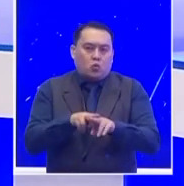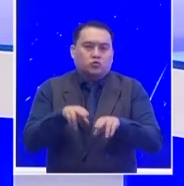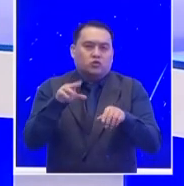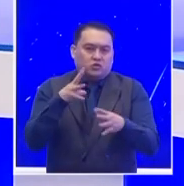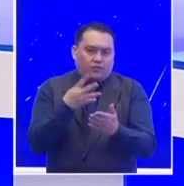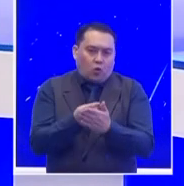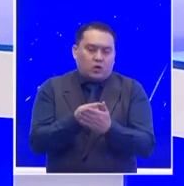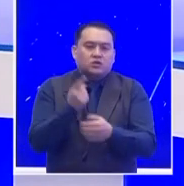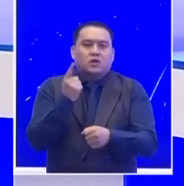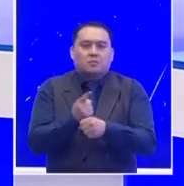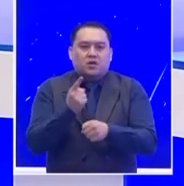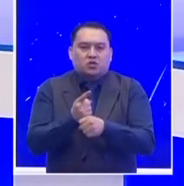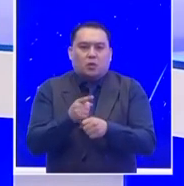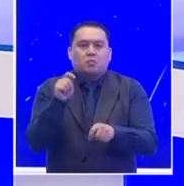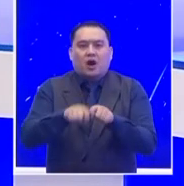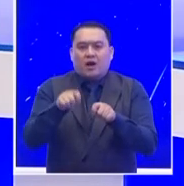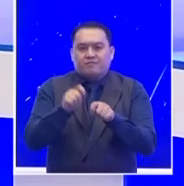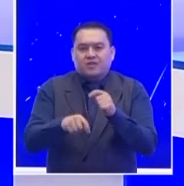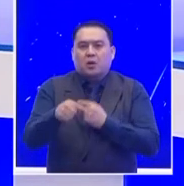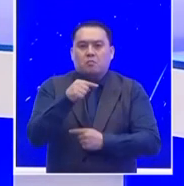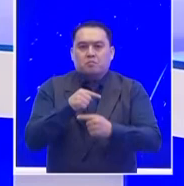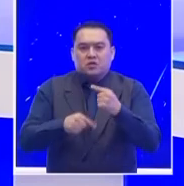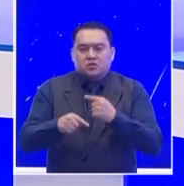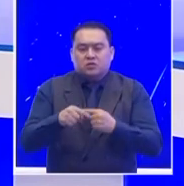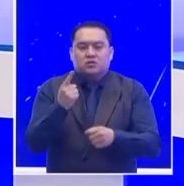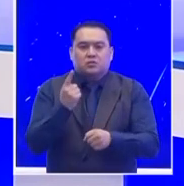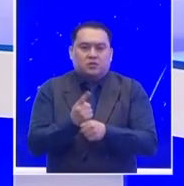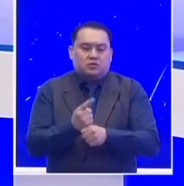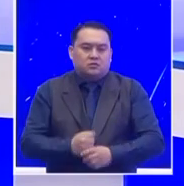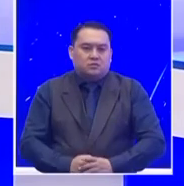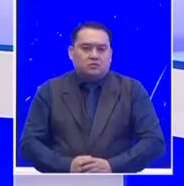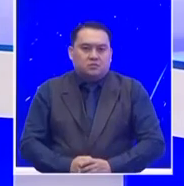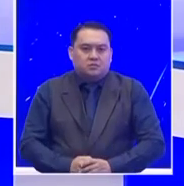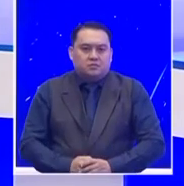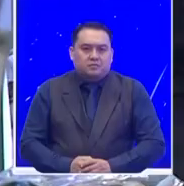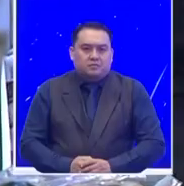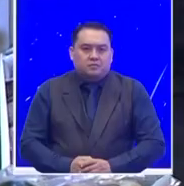введен мораторий на проведение проверок субъектов малого бизнеса. Подробнее в материале.